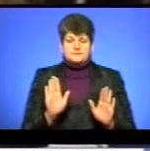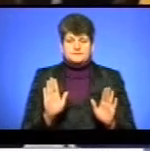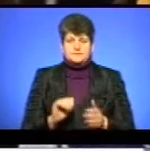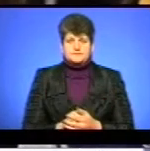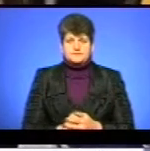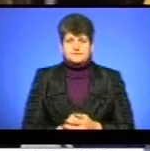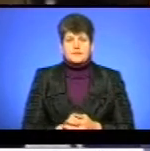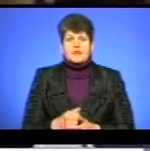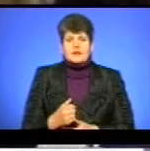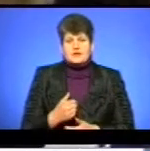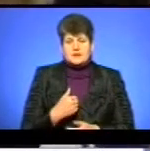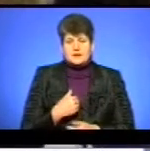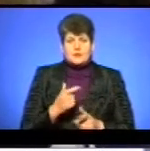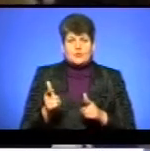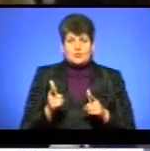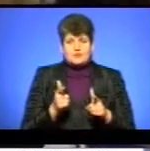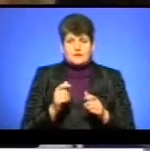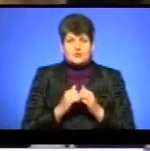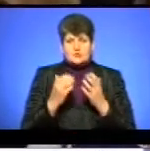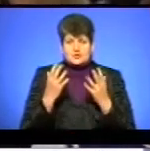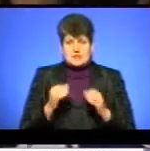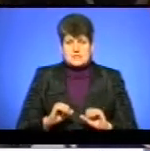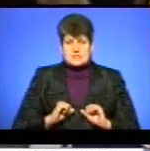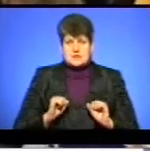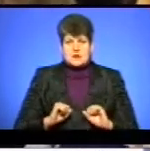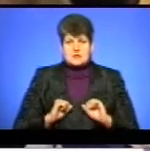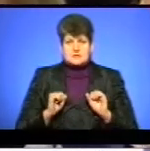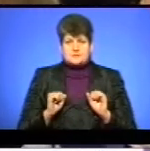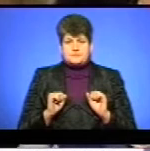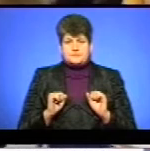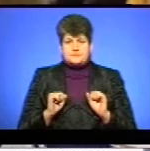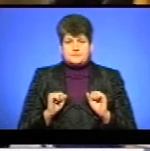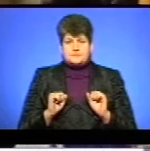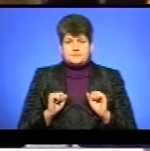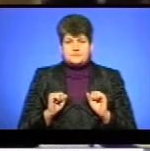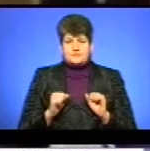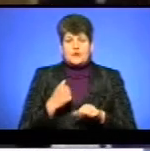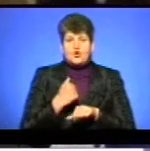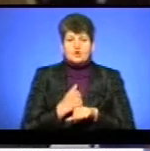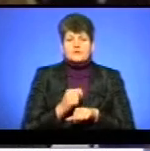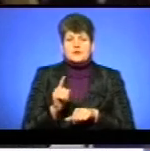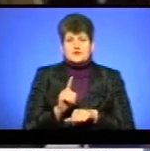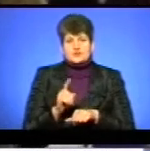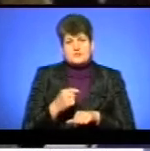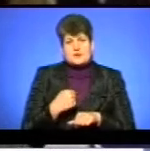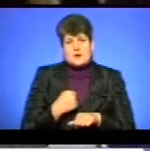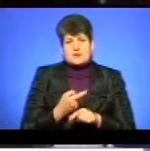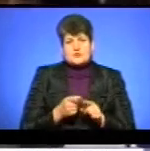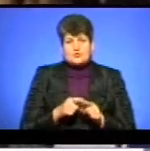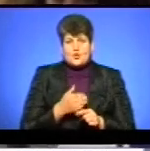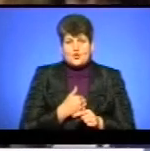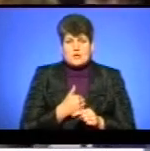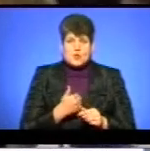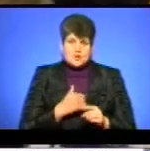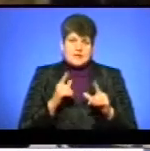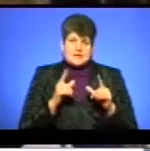Я з вчителькою готувалася кожного дня, старалася. Ну, головне, щоб я цього хотіла і хотіла їхати